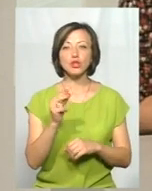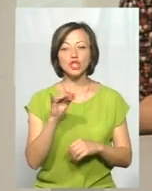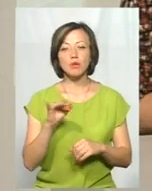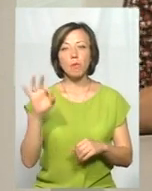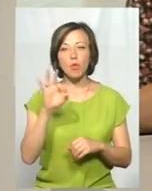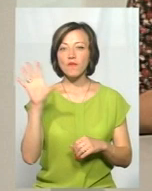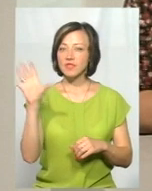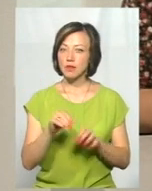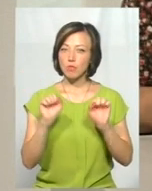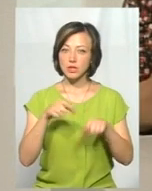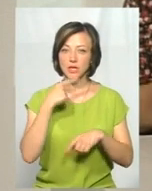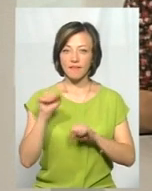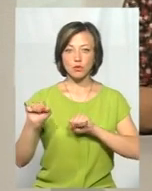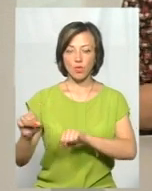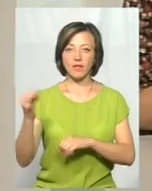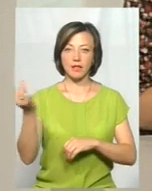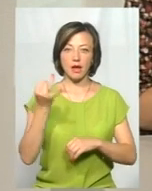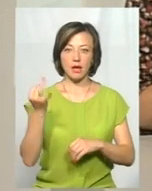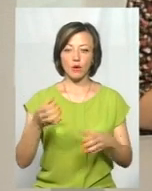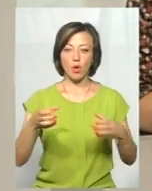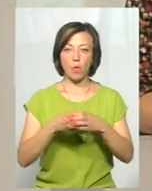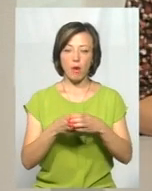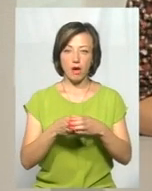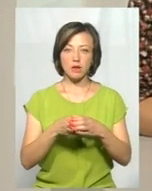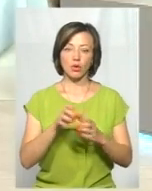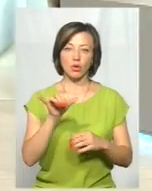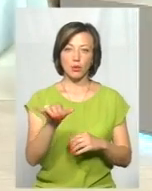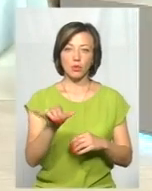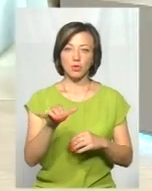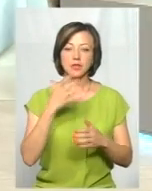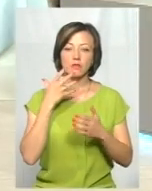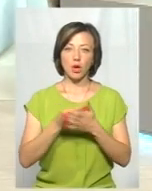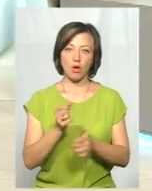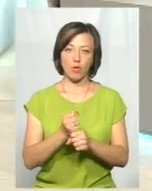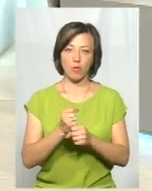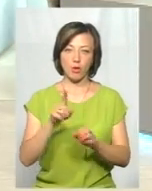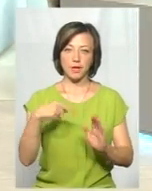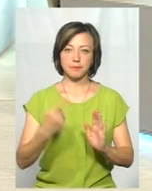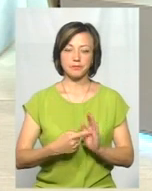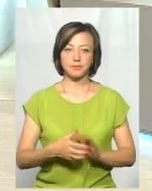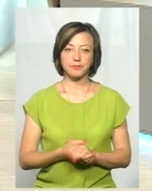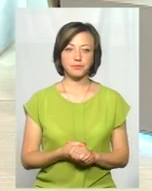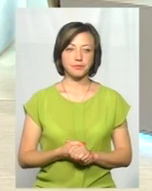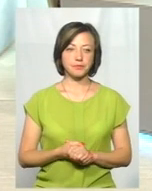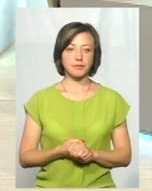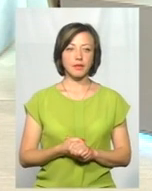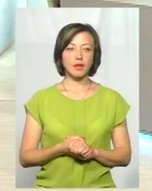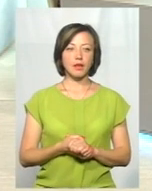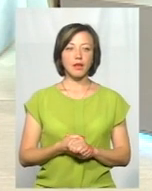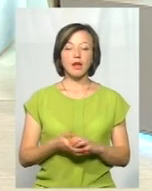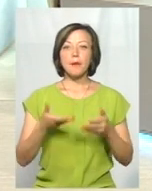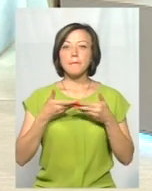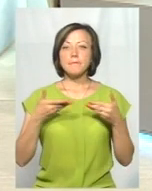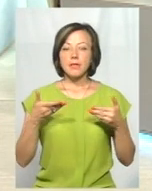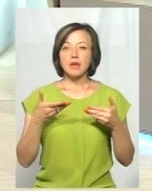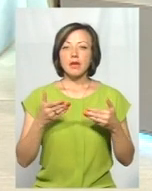можна сказати, що вони відстоювали інтереси громади от у своїй роботі? Ну, ми «Опора», взагалі ми не намагаємося